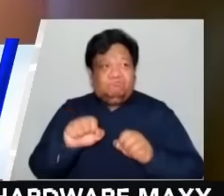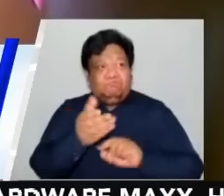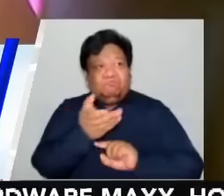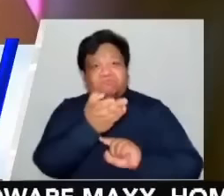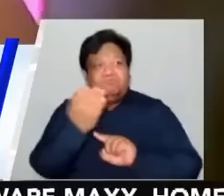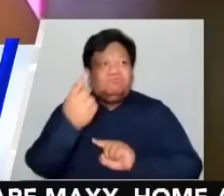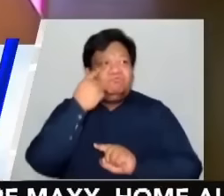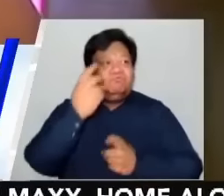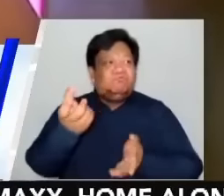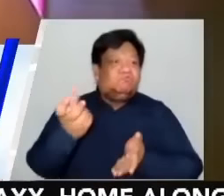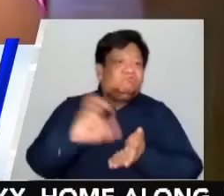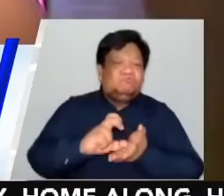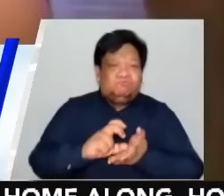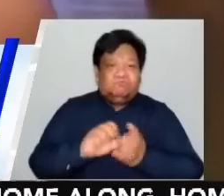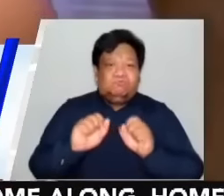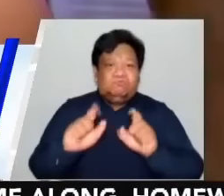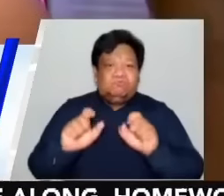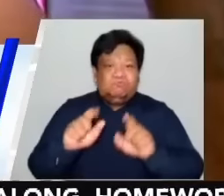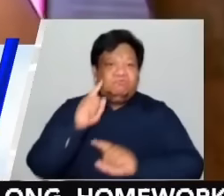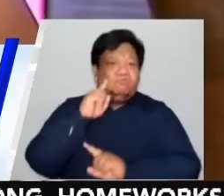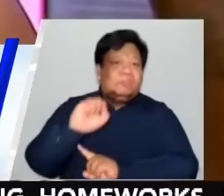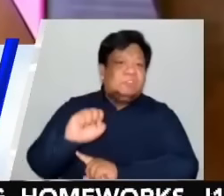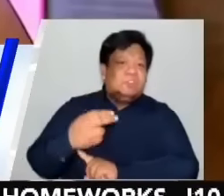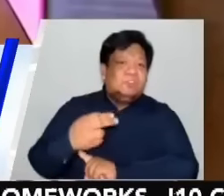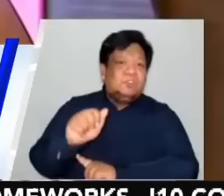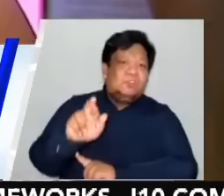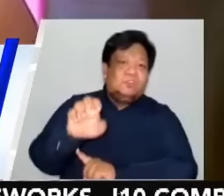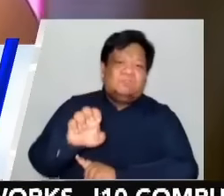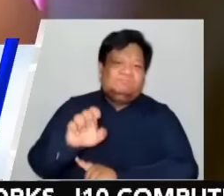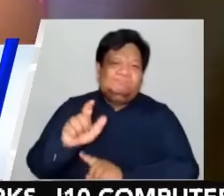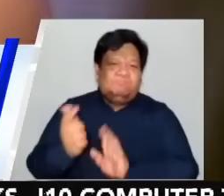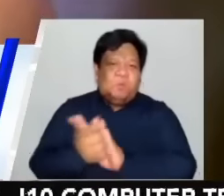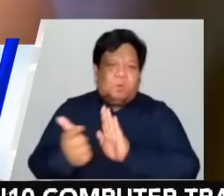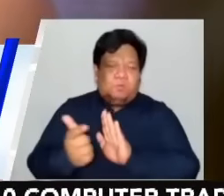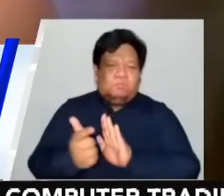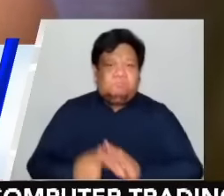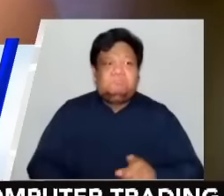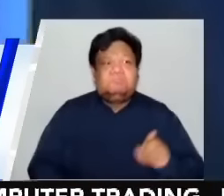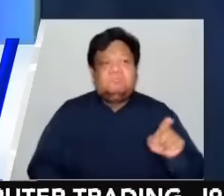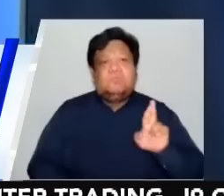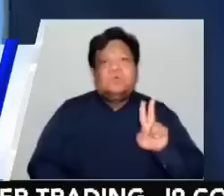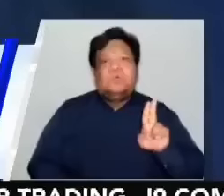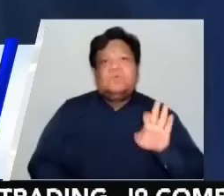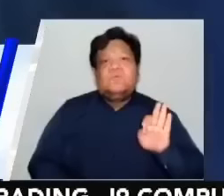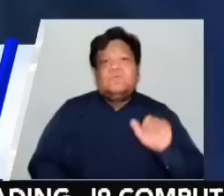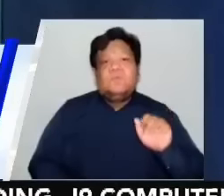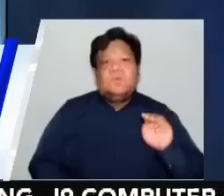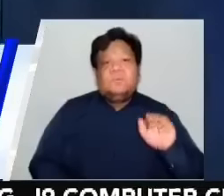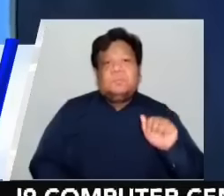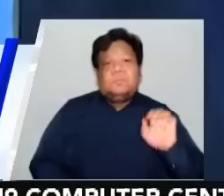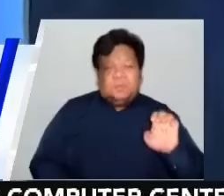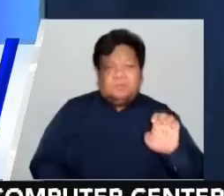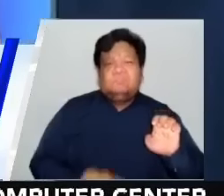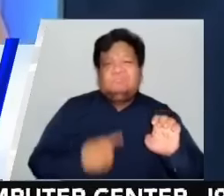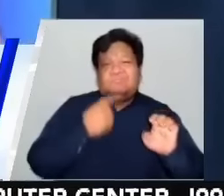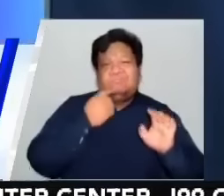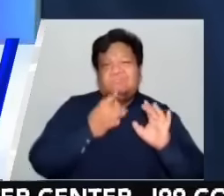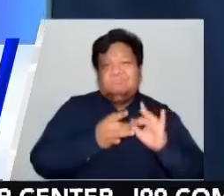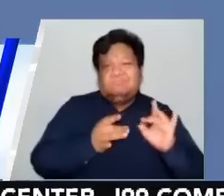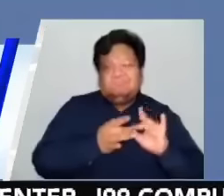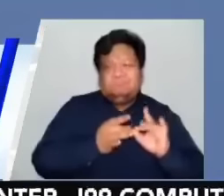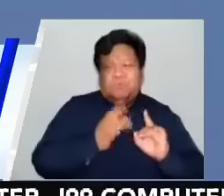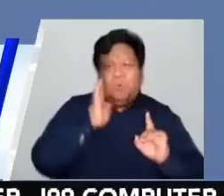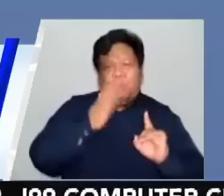ng abogado ni Rufa May, haharapin niya ang kaso. Susuko raw siya para makapagpiyansa. Pero hindi sinabi ng kanyang abogado kung